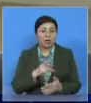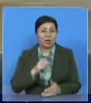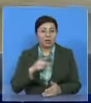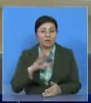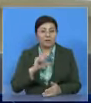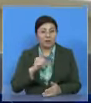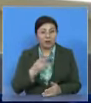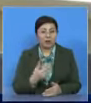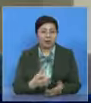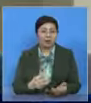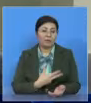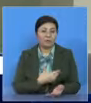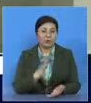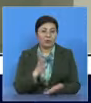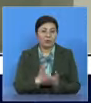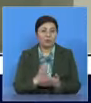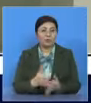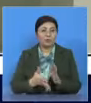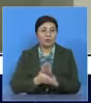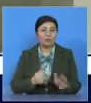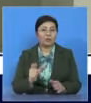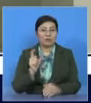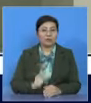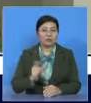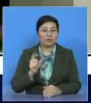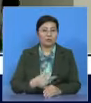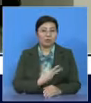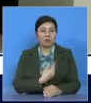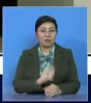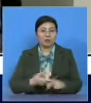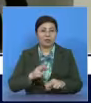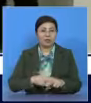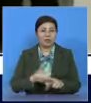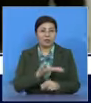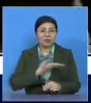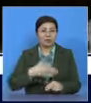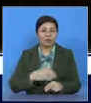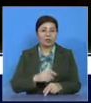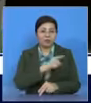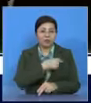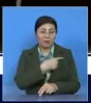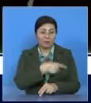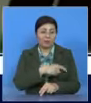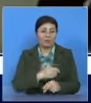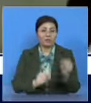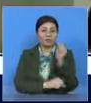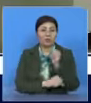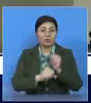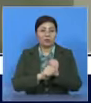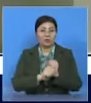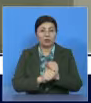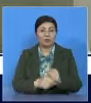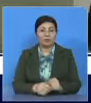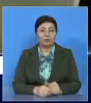«Казвак». Призываю своих населения прививаться. Это наши медицинские сотрудники